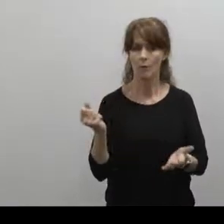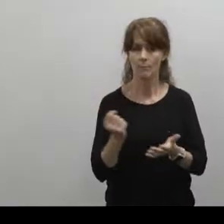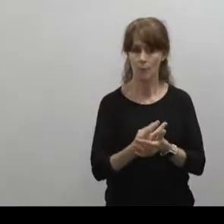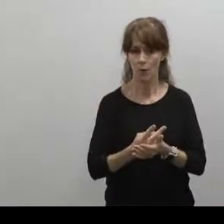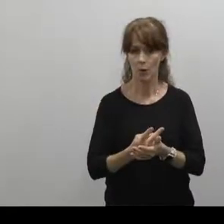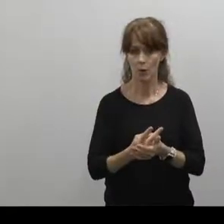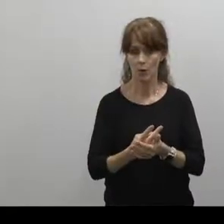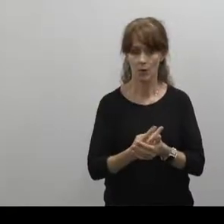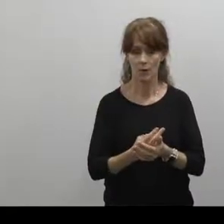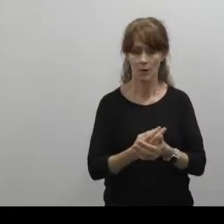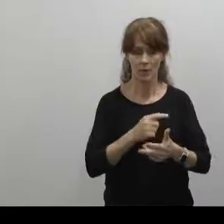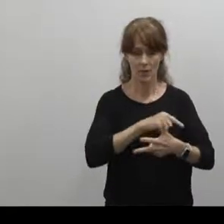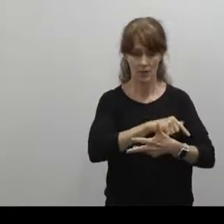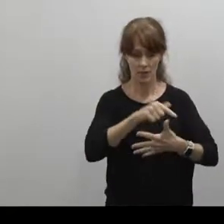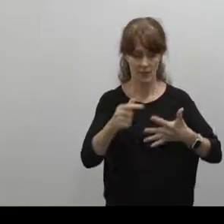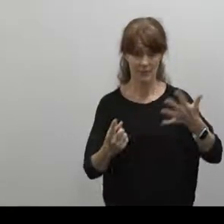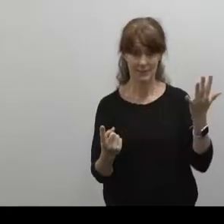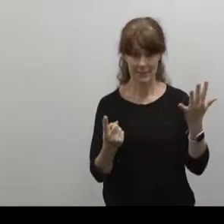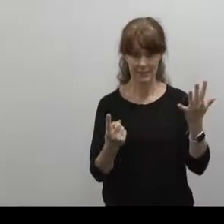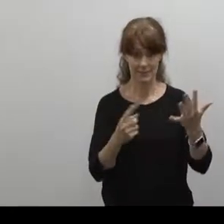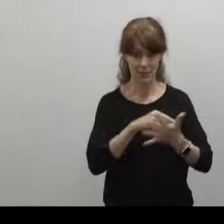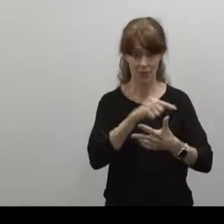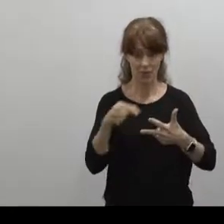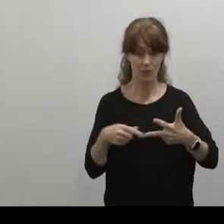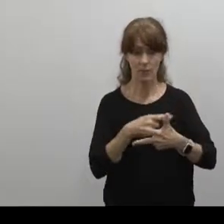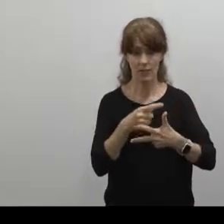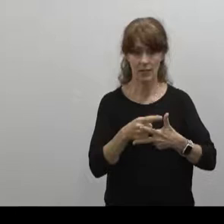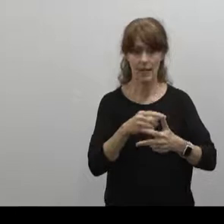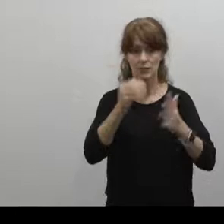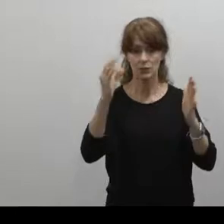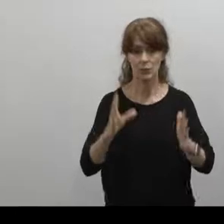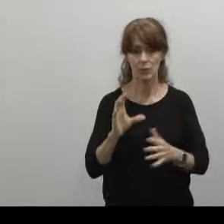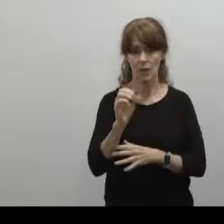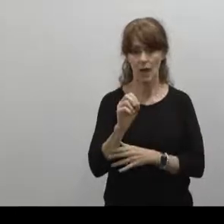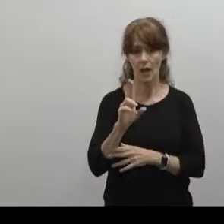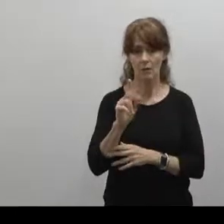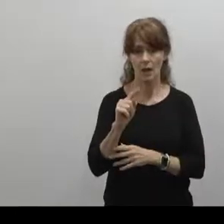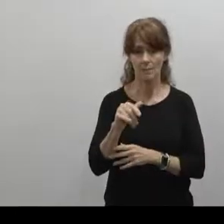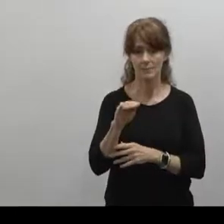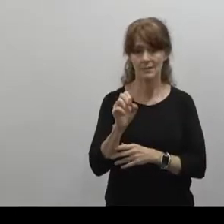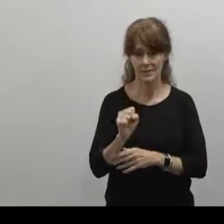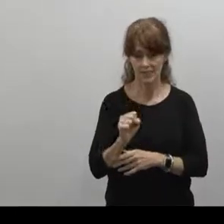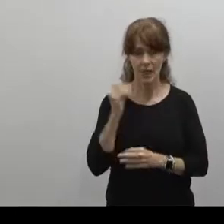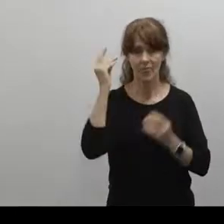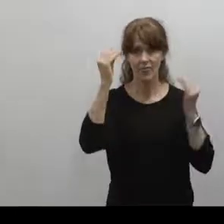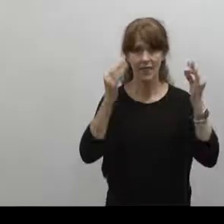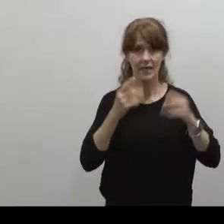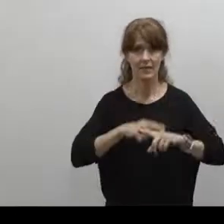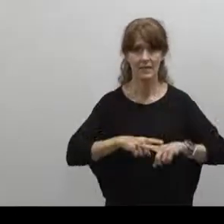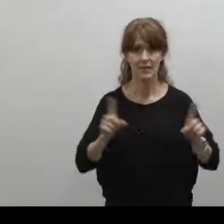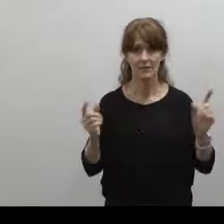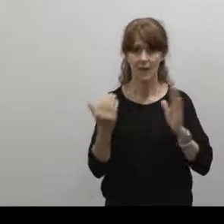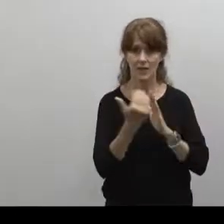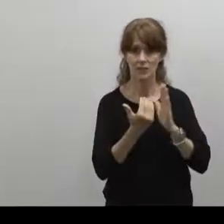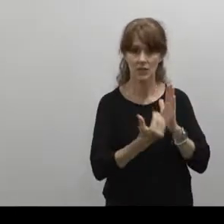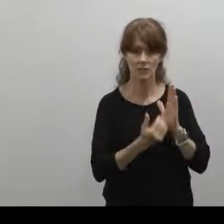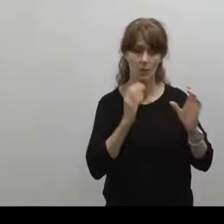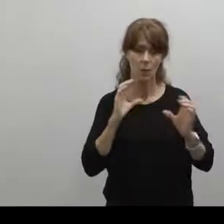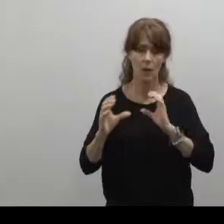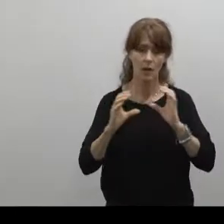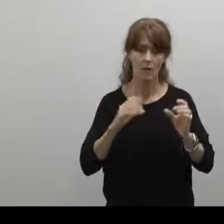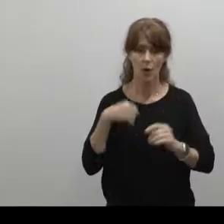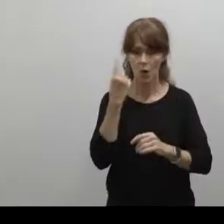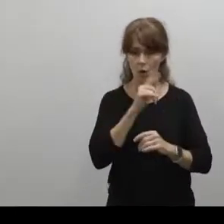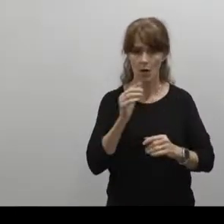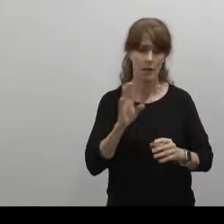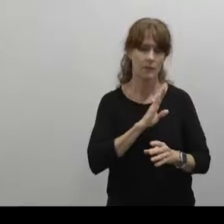Dr. Baker quạt bàn riệp trong cô đang ở bọc quạt hai con ông chẳng nào nâng về miền cô đang bây chẳng nãy thuê cả đau một lần là